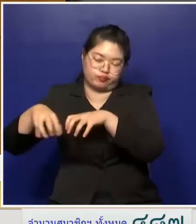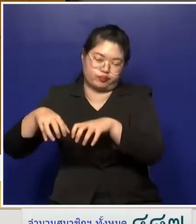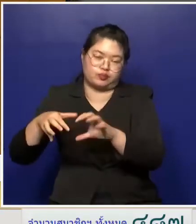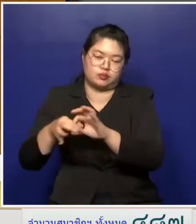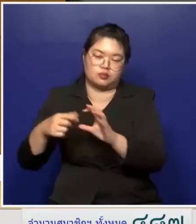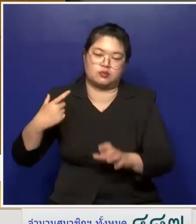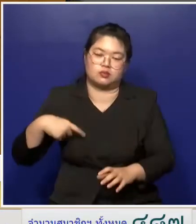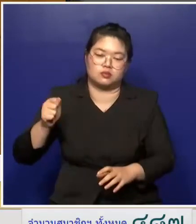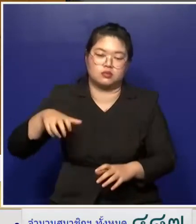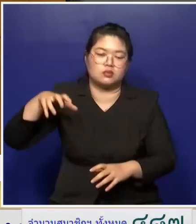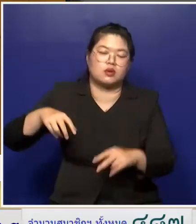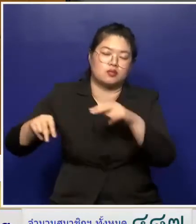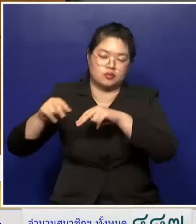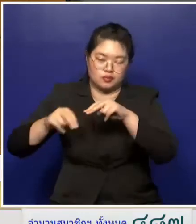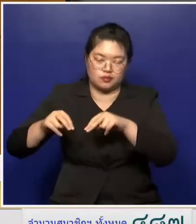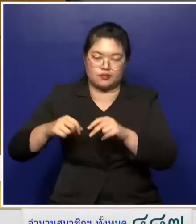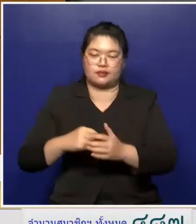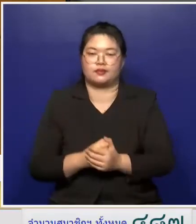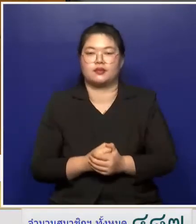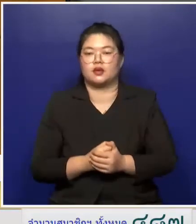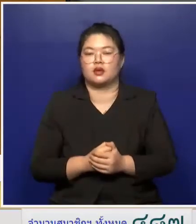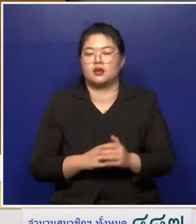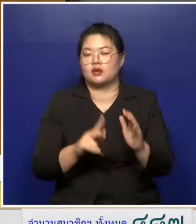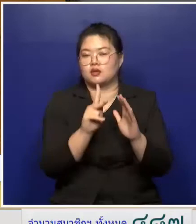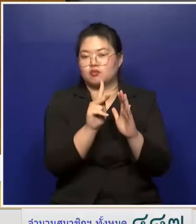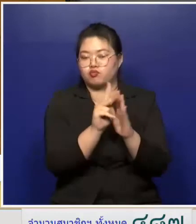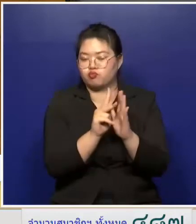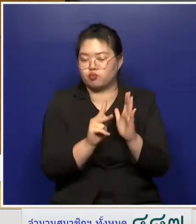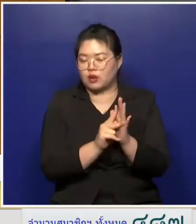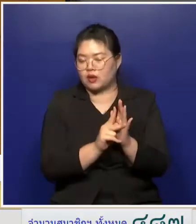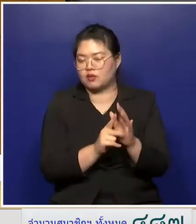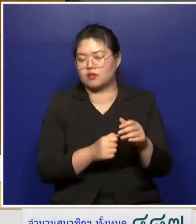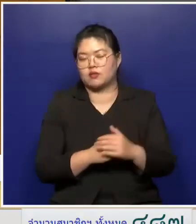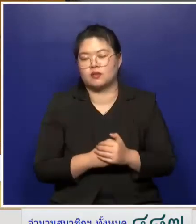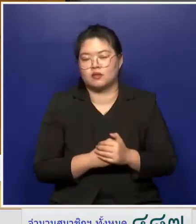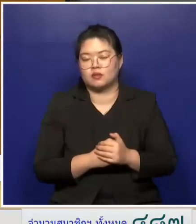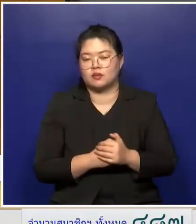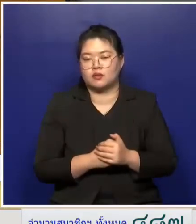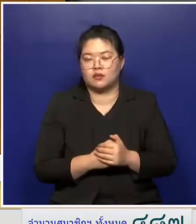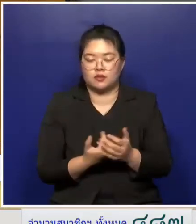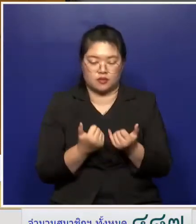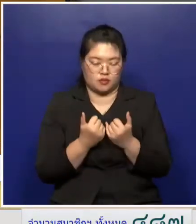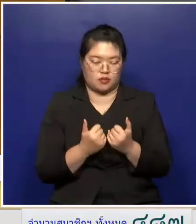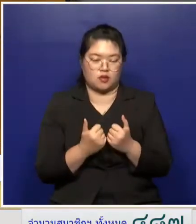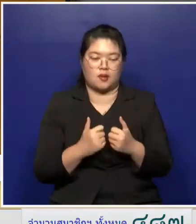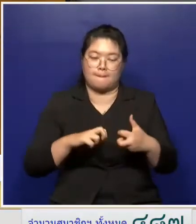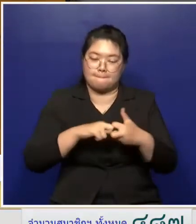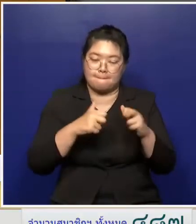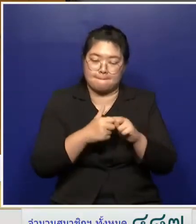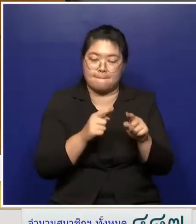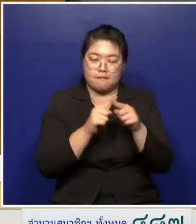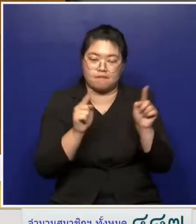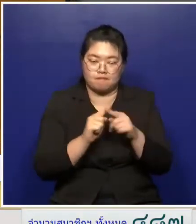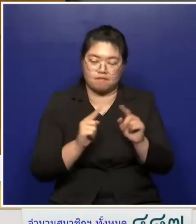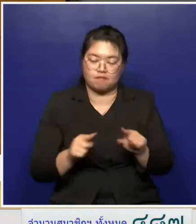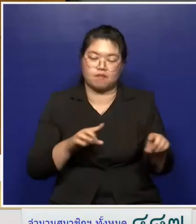กเสนอกฎหมายเป็บางเรื่องที่ทใช้ให้ damagesการเป็น